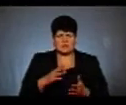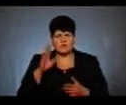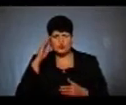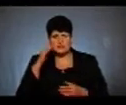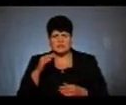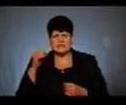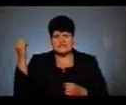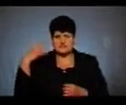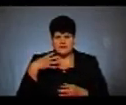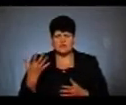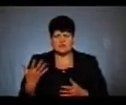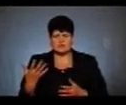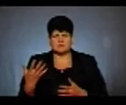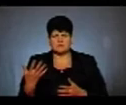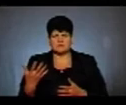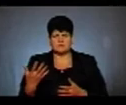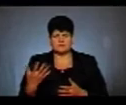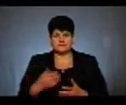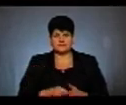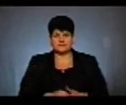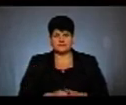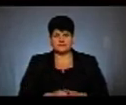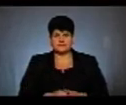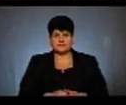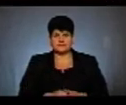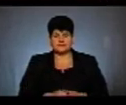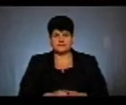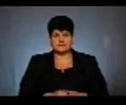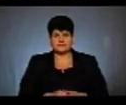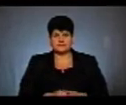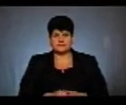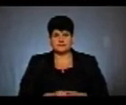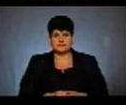Води, піші, світобоязнь, водобоязнь.